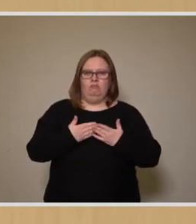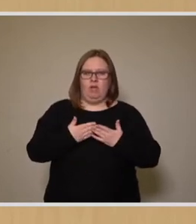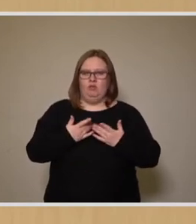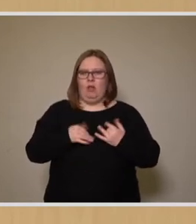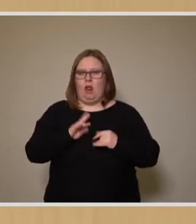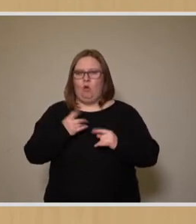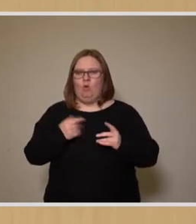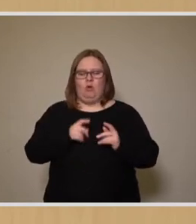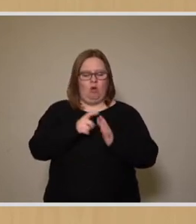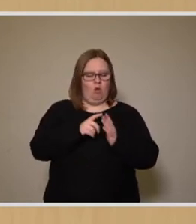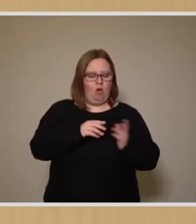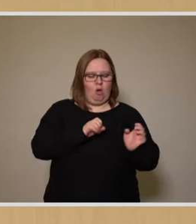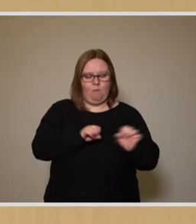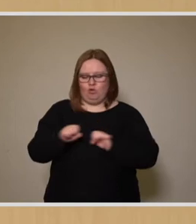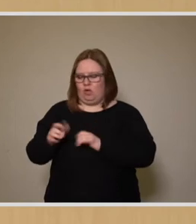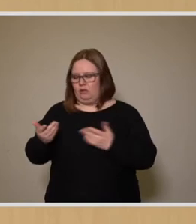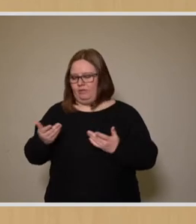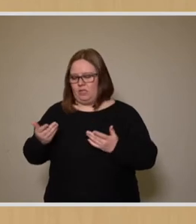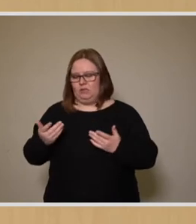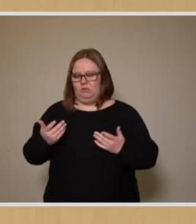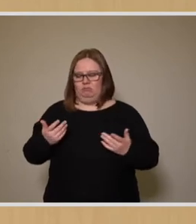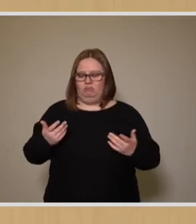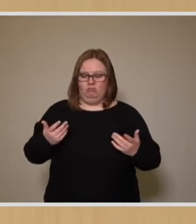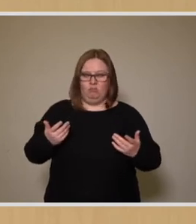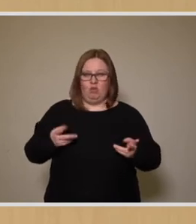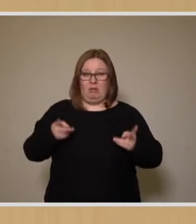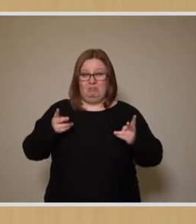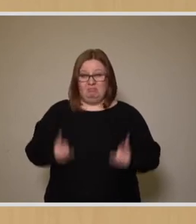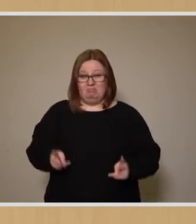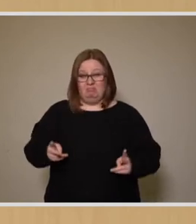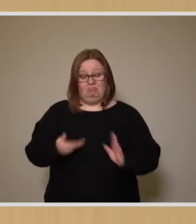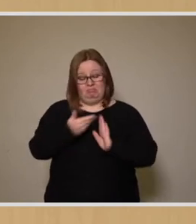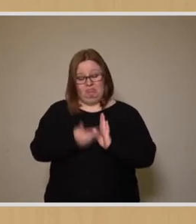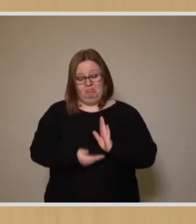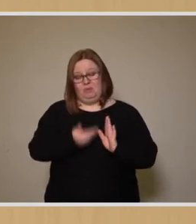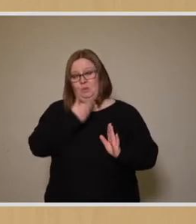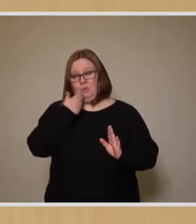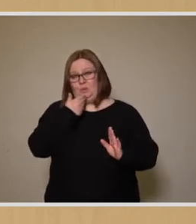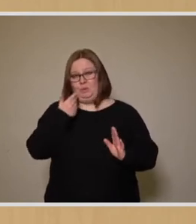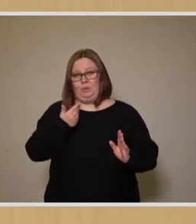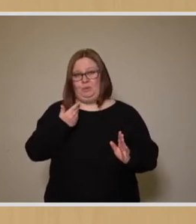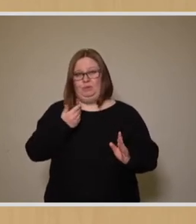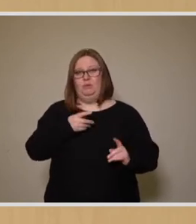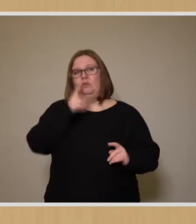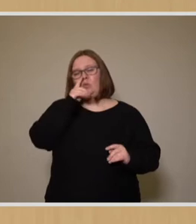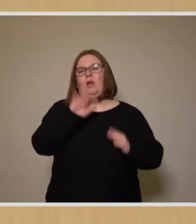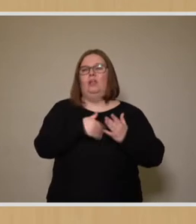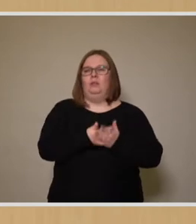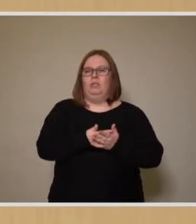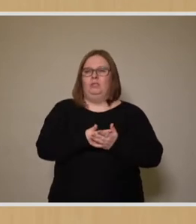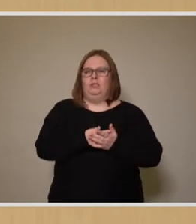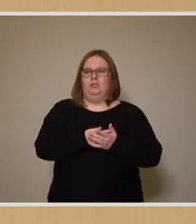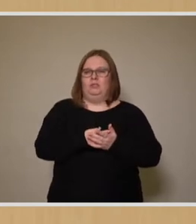es alles an Optionen für das Sachsenbad gibt. So richtig handfest haben wir sie noch nicht vorliegen. Wir haben das Ergebnis der